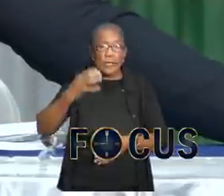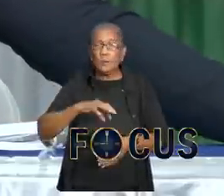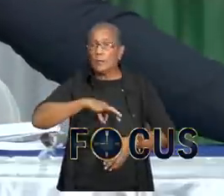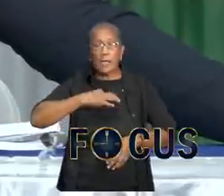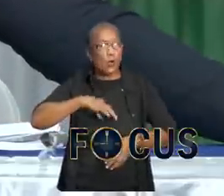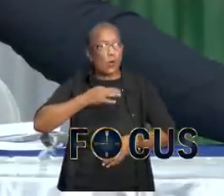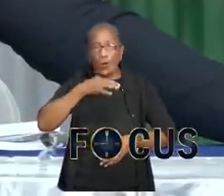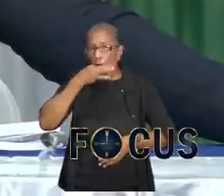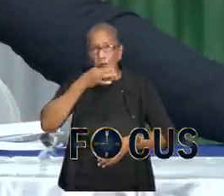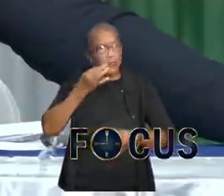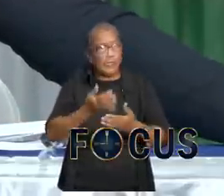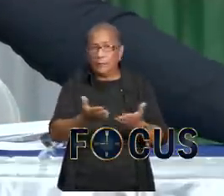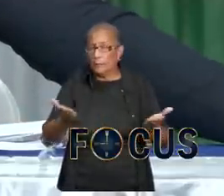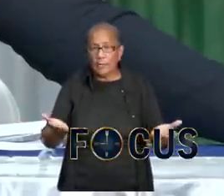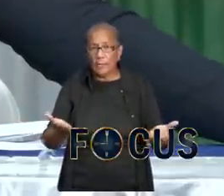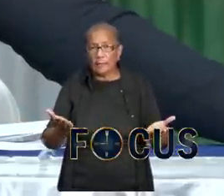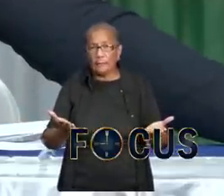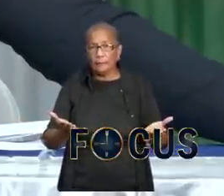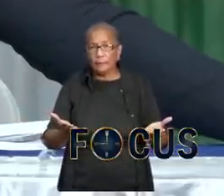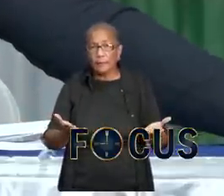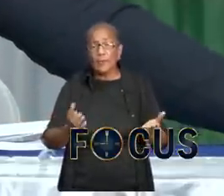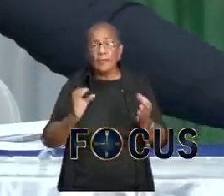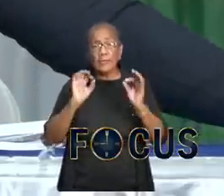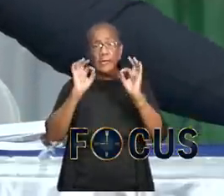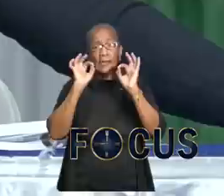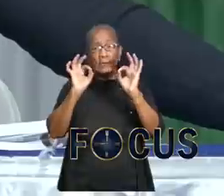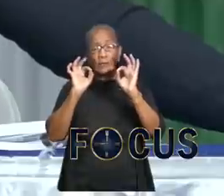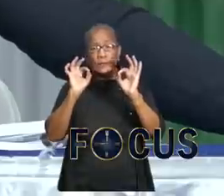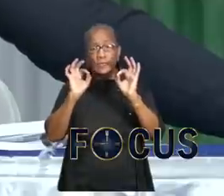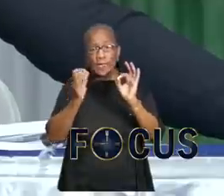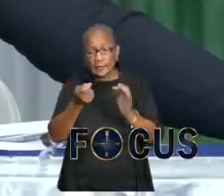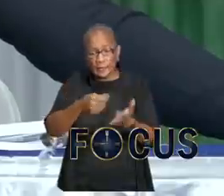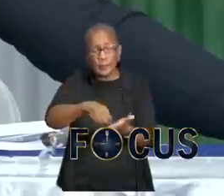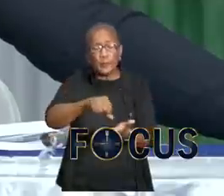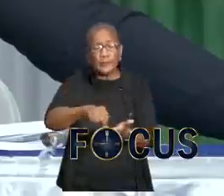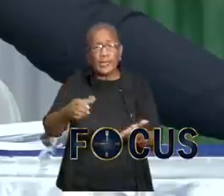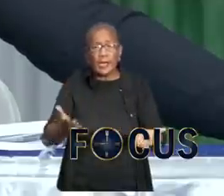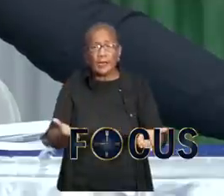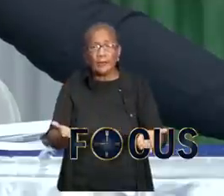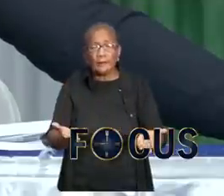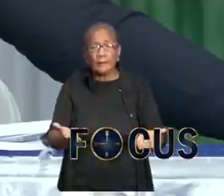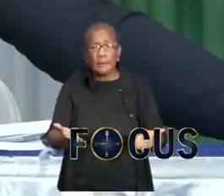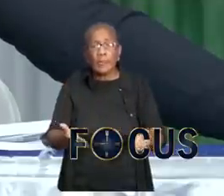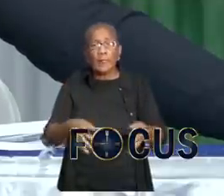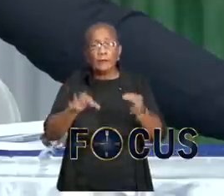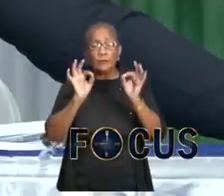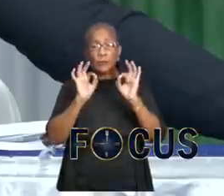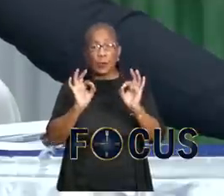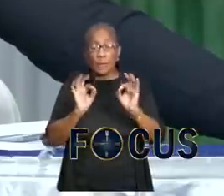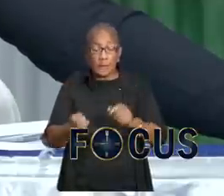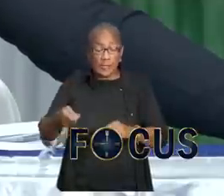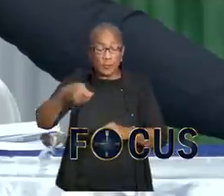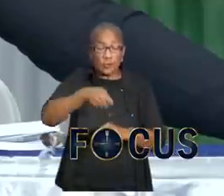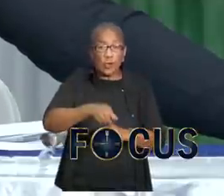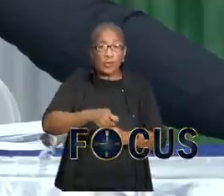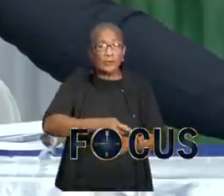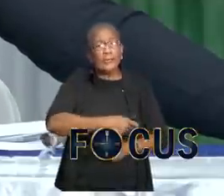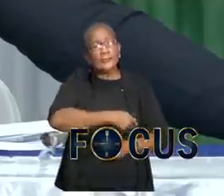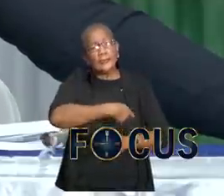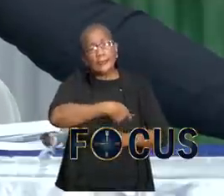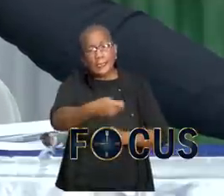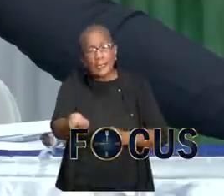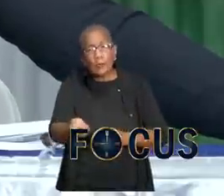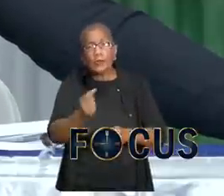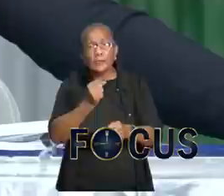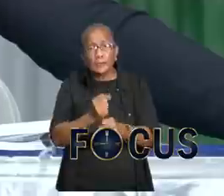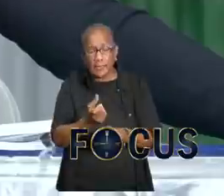laten horen, waarbij de betalingen efficiënter kunnen gaan. En natuurlijk, als we kijken naar een stukje vertrouwen, waarbij de stortingen rechtstreeks wordt gedaan naar uw